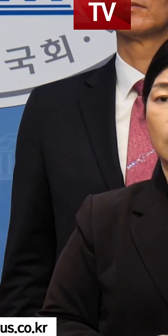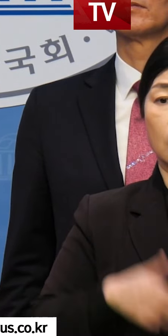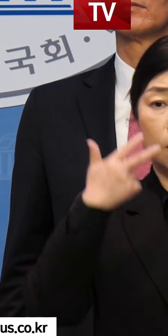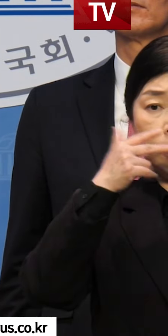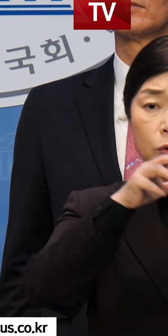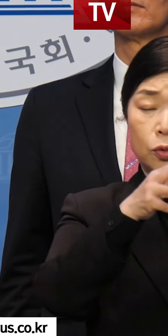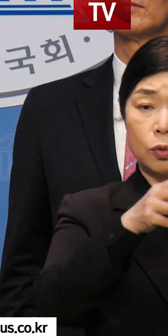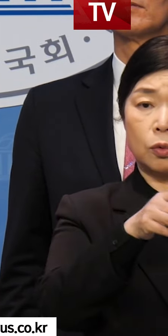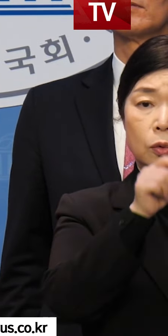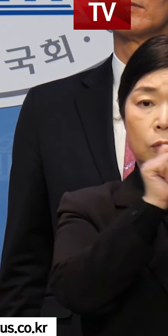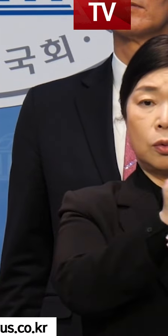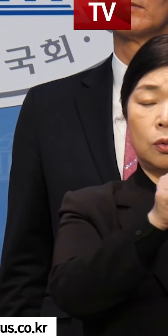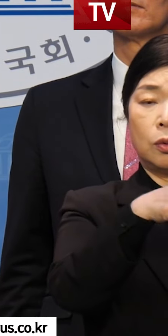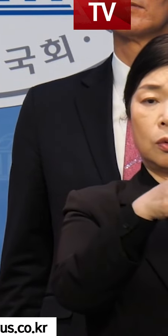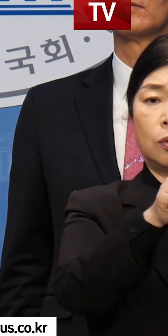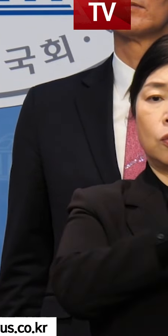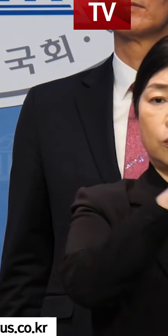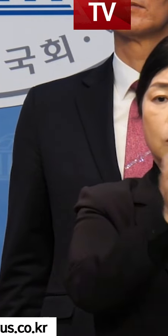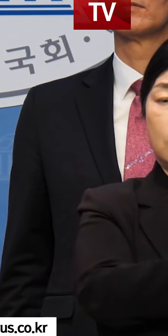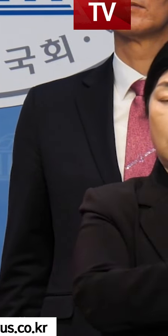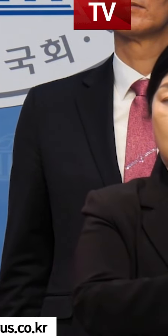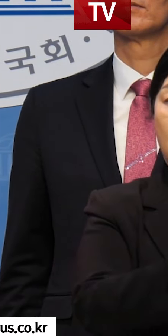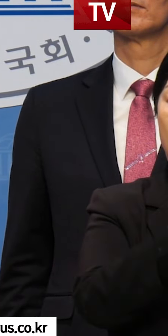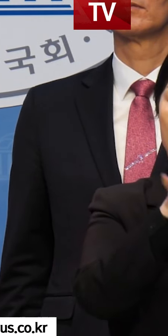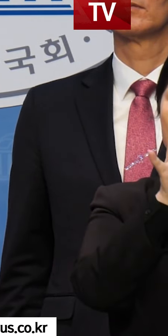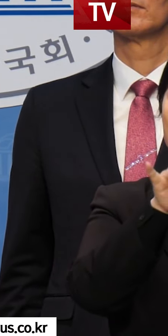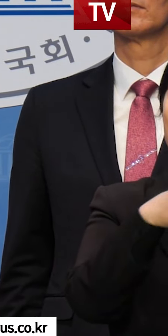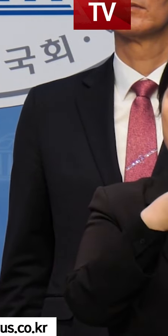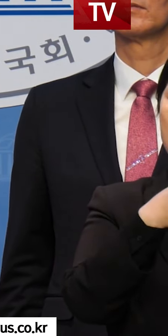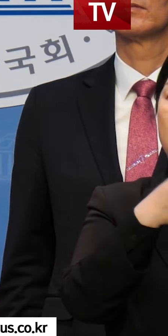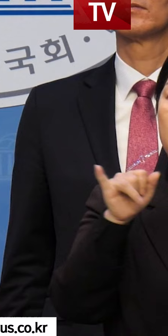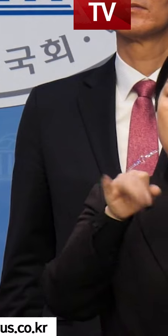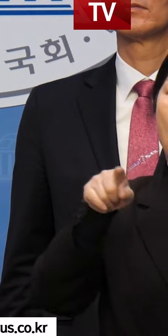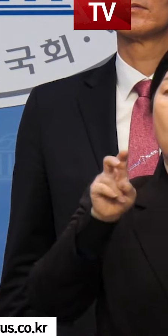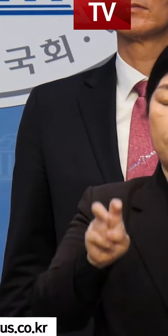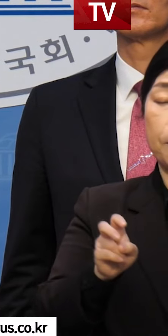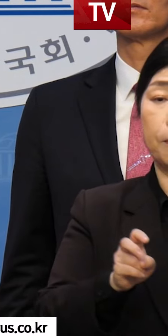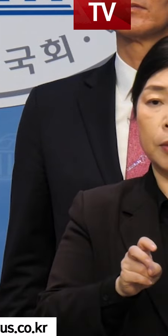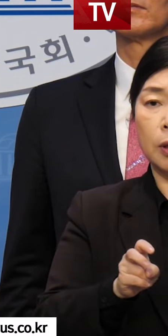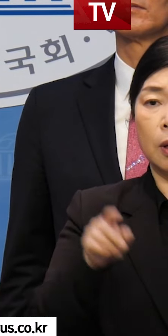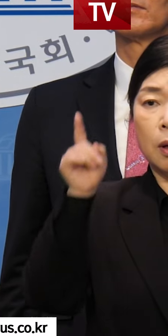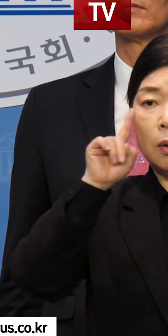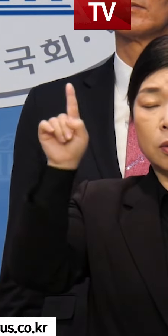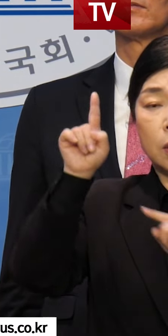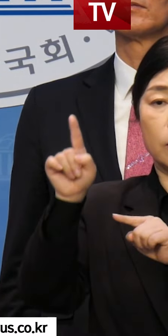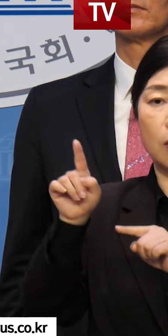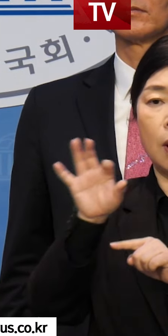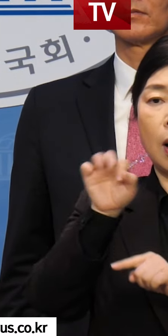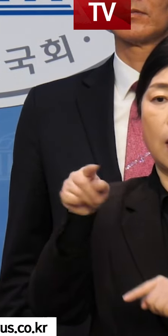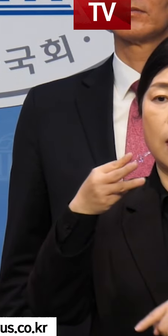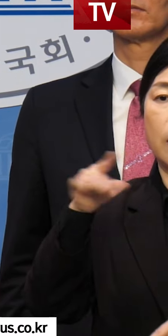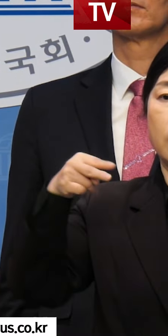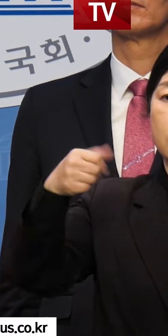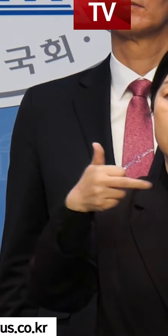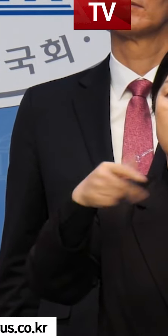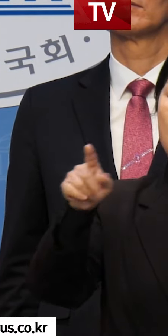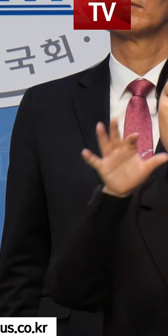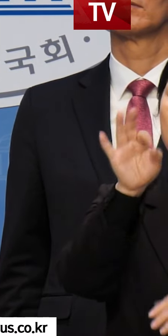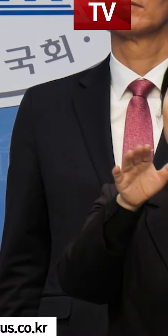미국 국무장관 윌리엄 헨리 스워드가 러시아로부터 알래스카를 샀을